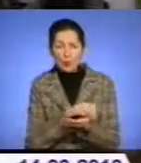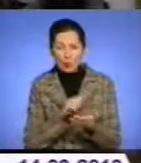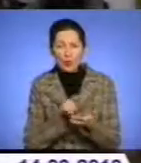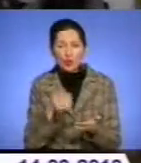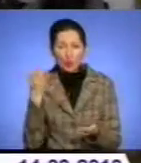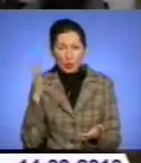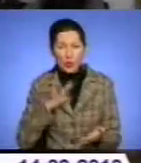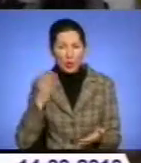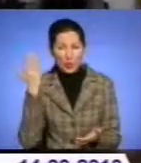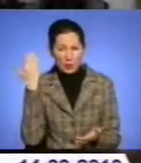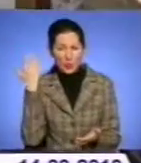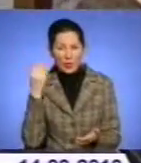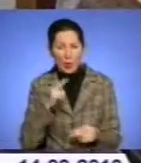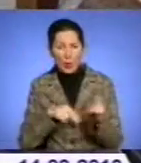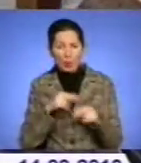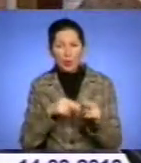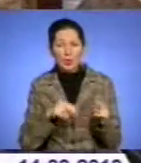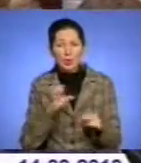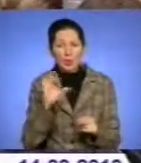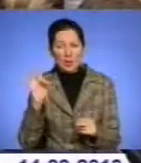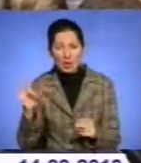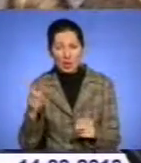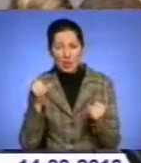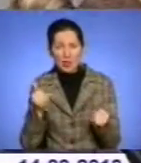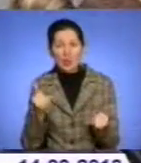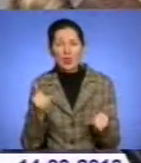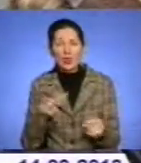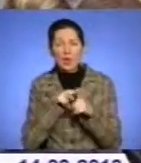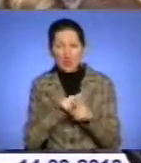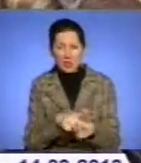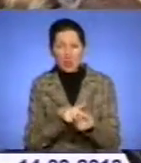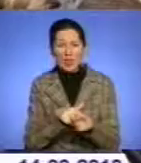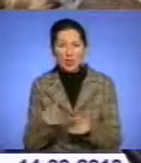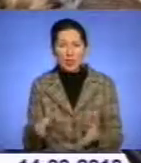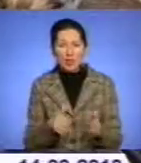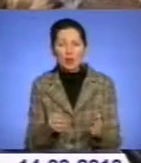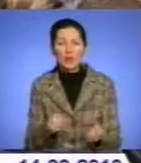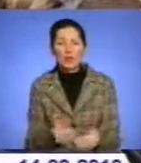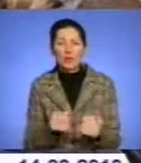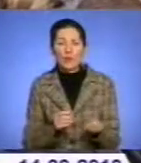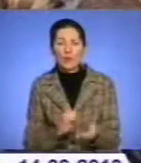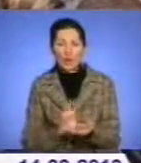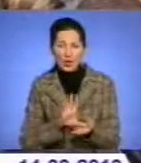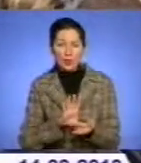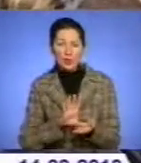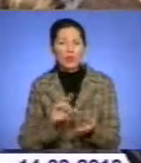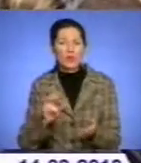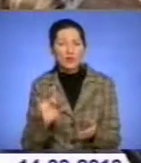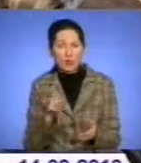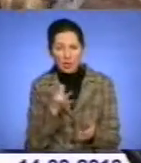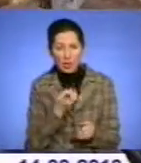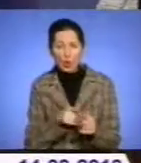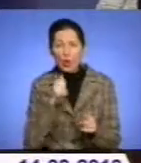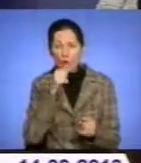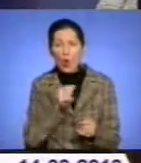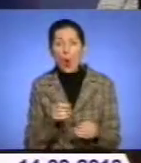час, упевнений прем'єр. А на сьогодні інтенсивність руху та навантаження на автошляхи виросли в рази. Цього року пошкоджено 43